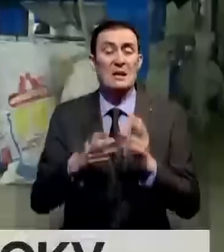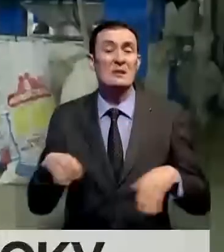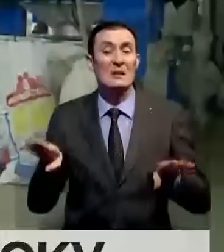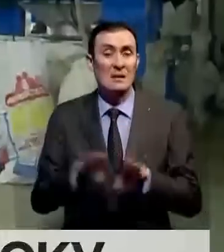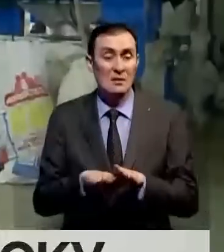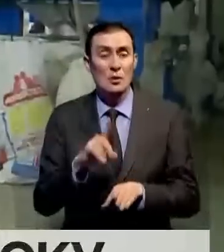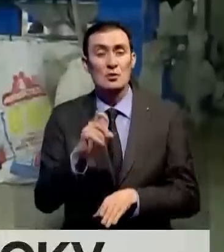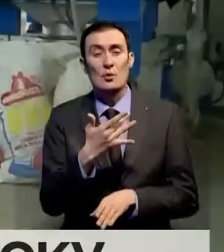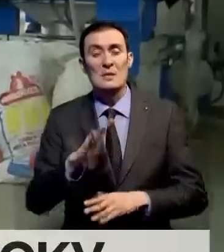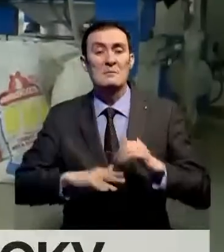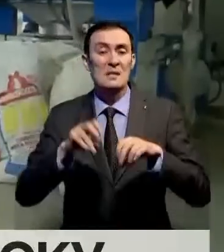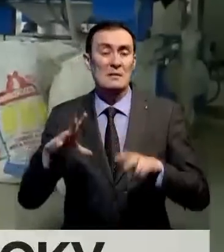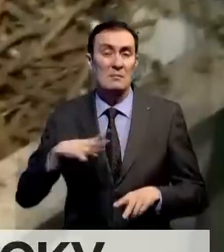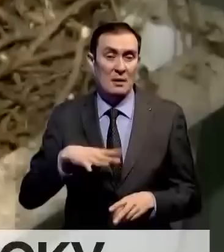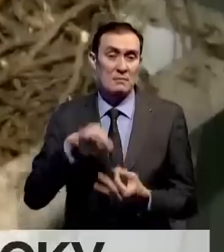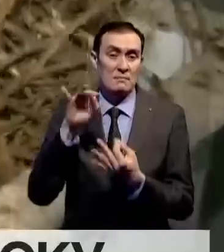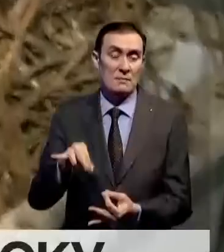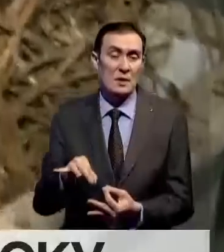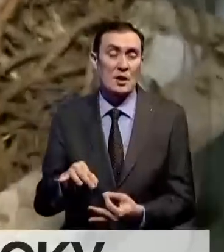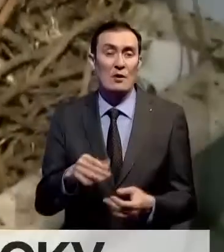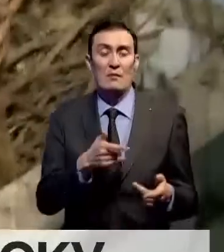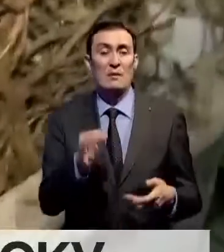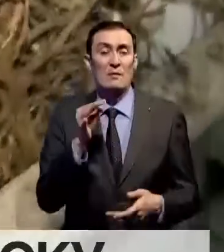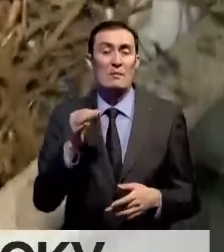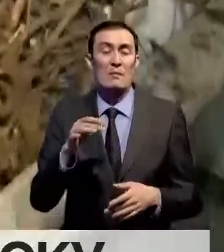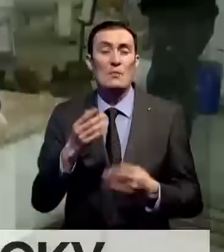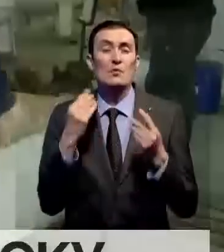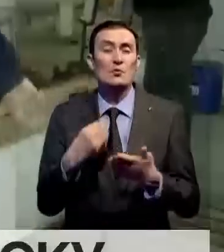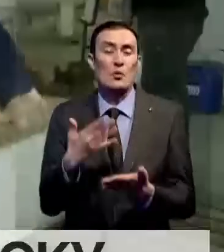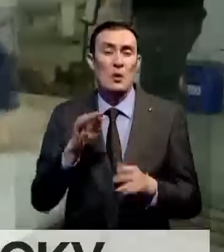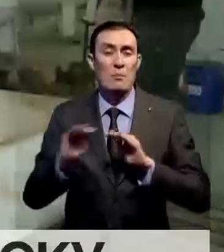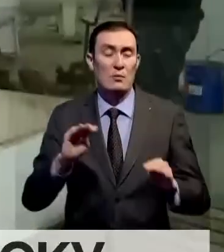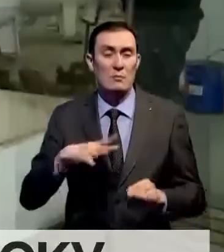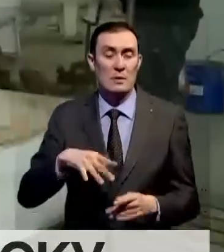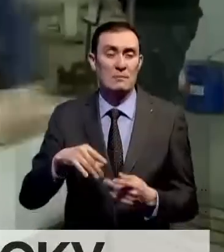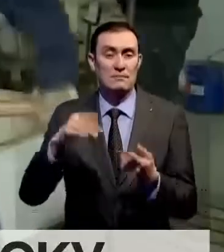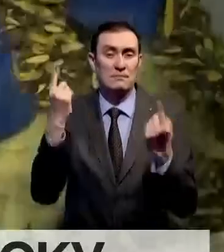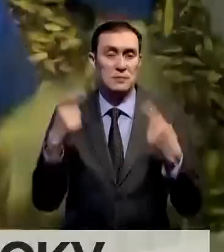закрылось. Сотни специалистов оказались не у дел. В негодность пришло и дорогостоящее оборудование.